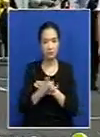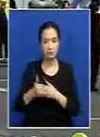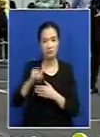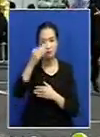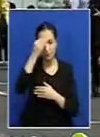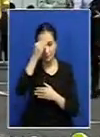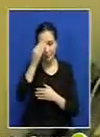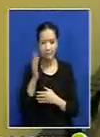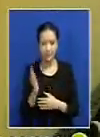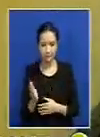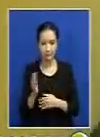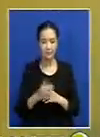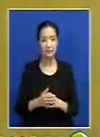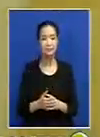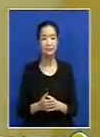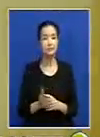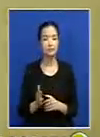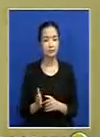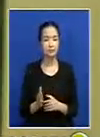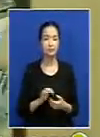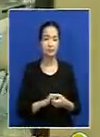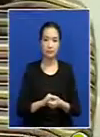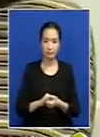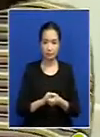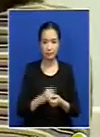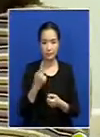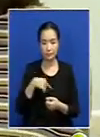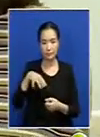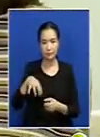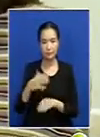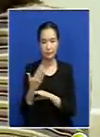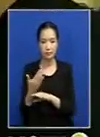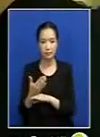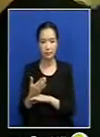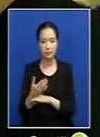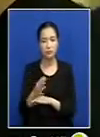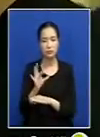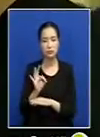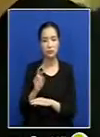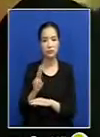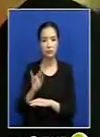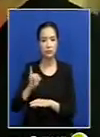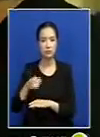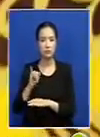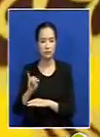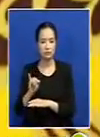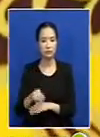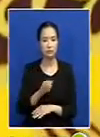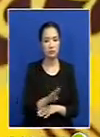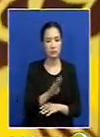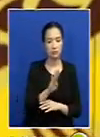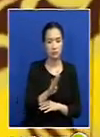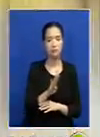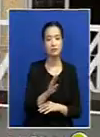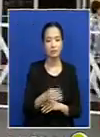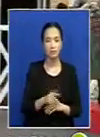ศญี่ปุ่นนั่นเองค่ะงานนี้เป็นความร่วมมือกันของสถานีโทรทัศน์ฟูจิและทางบริษัท DFM.com